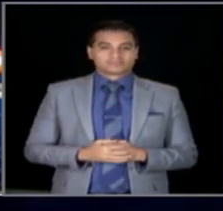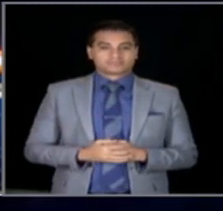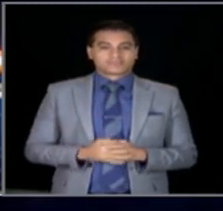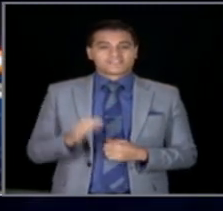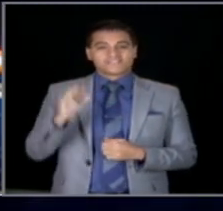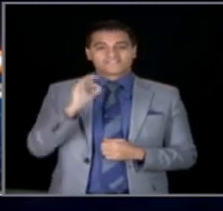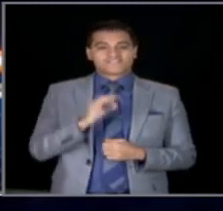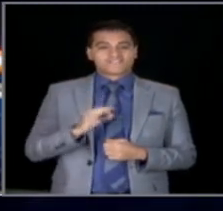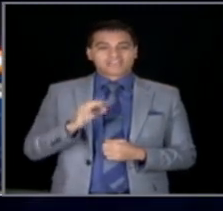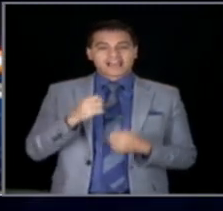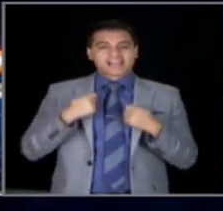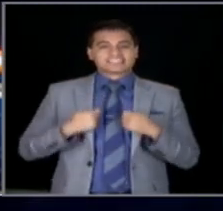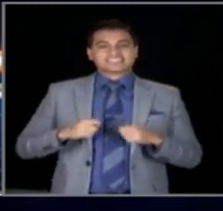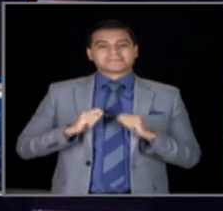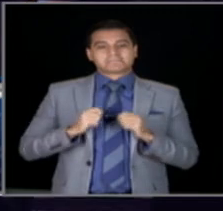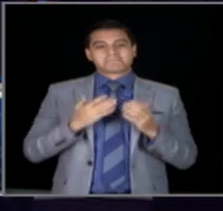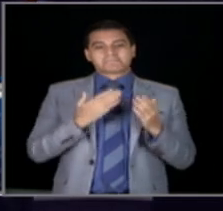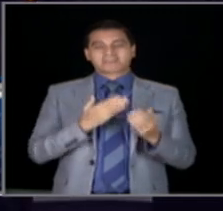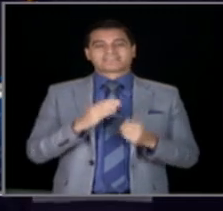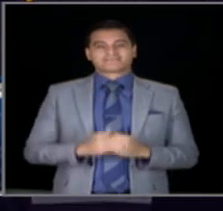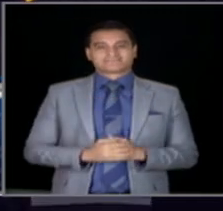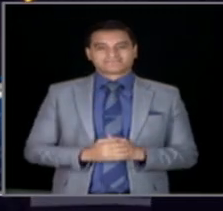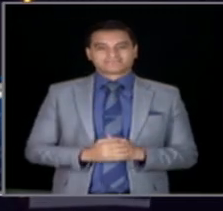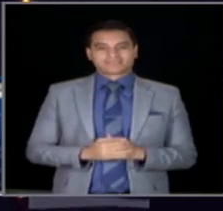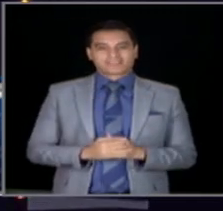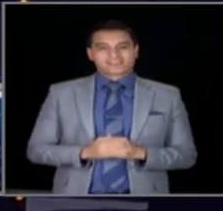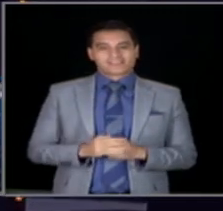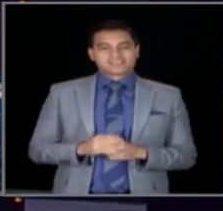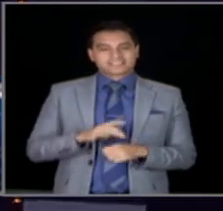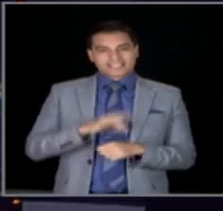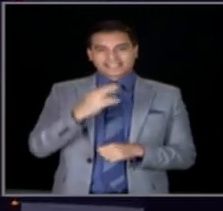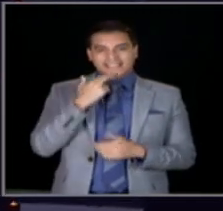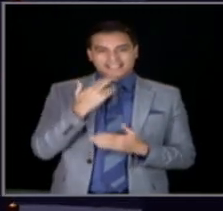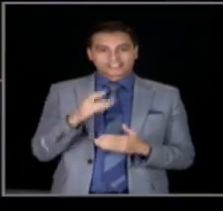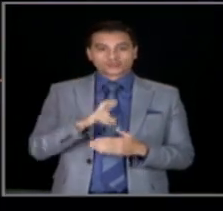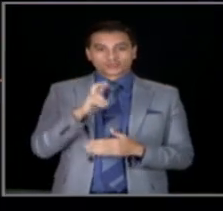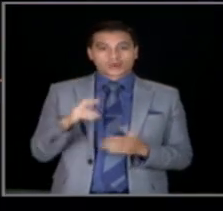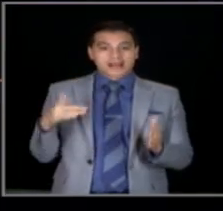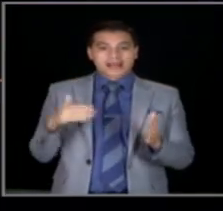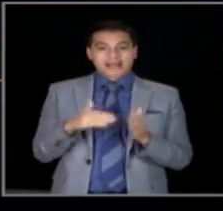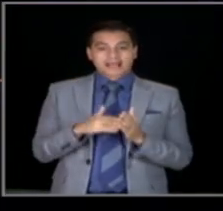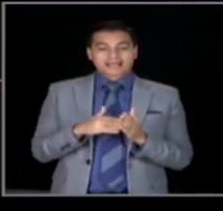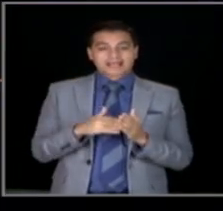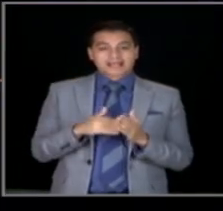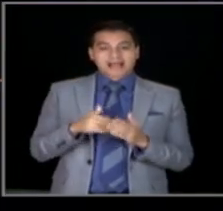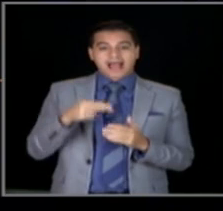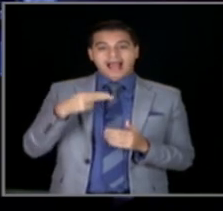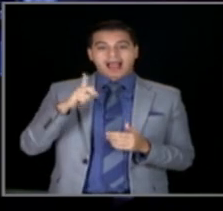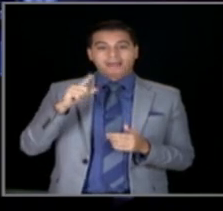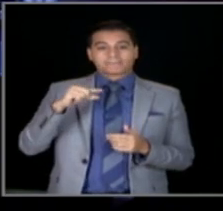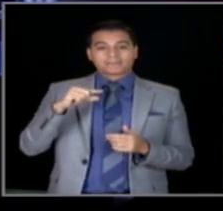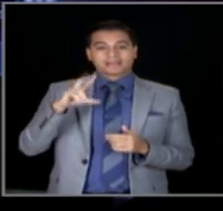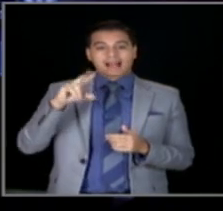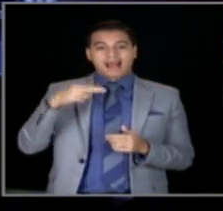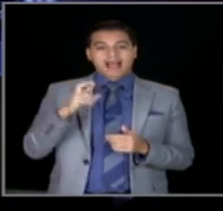في إسبانيا. هادلك. السؤال الأخير، عبد العزيز وهبة،